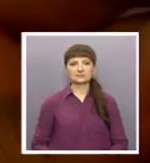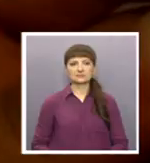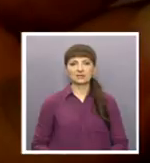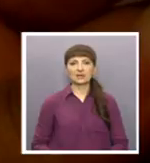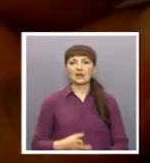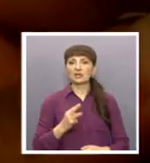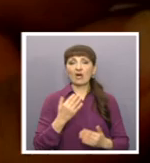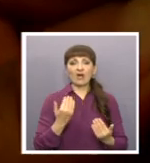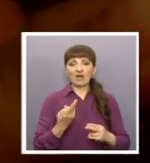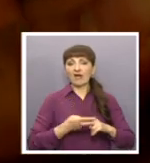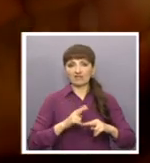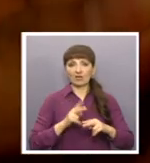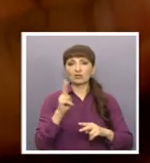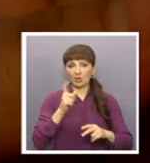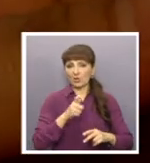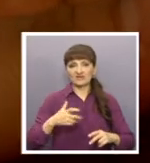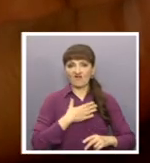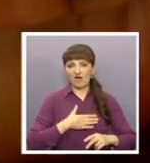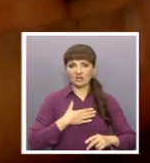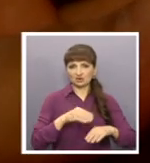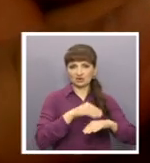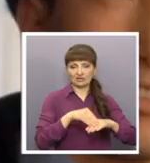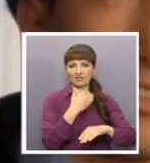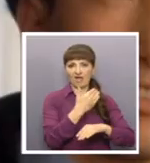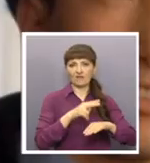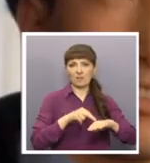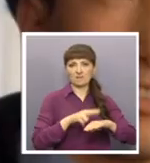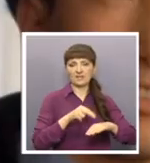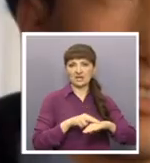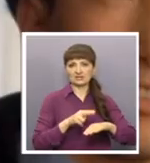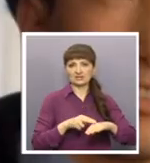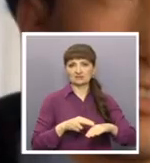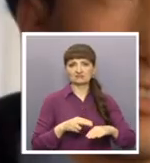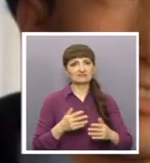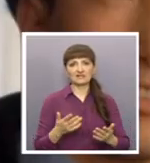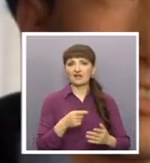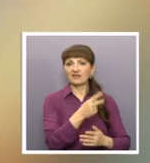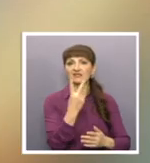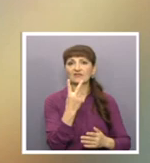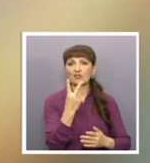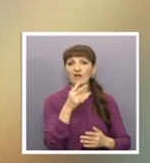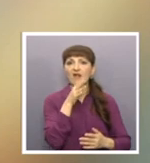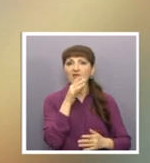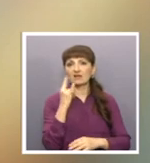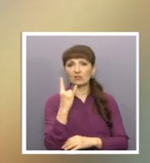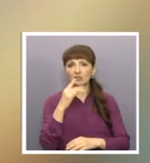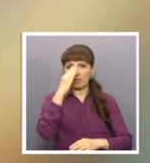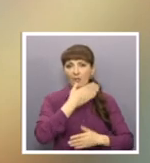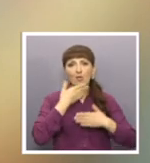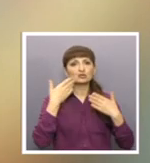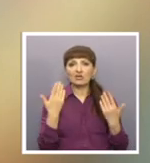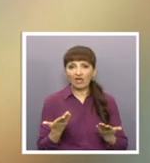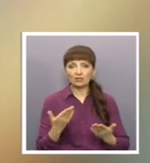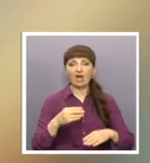Но разве это сегодня волнует общественность и супругу сержанта Мульдер Игибекову? Их 2-летний малыш будет расти без отца, а